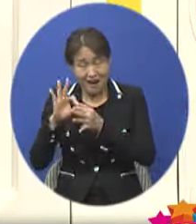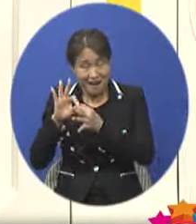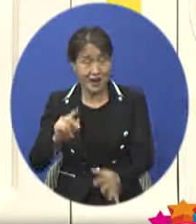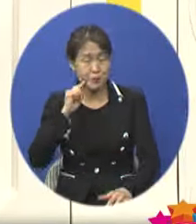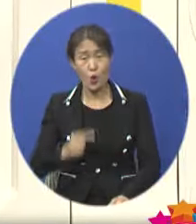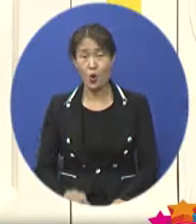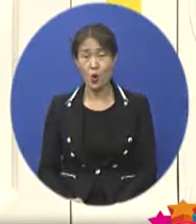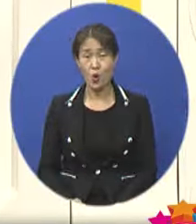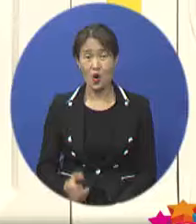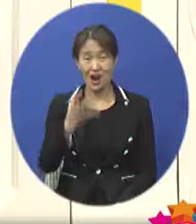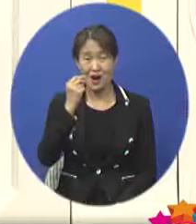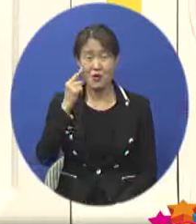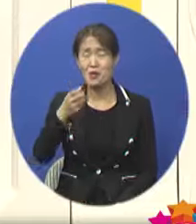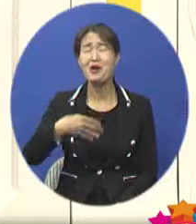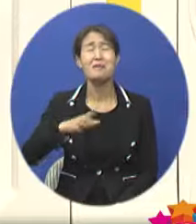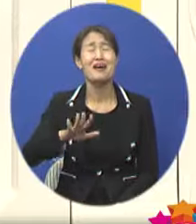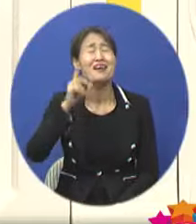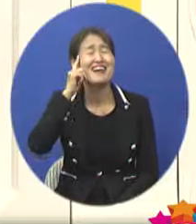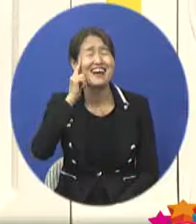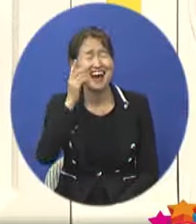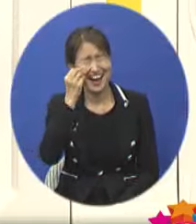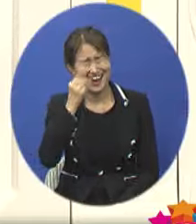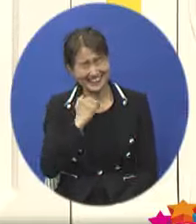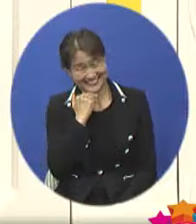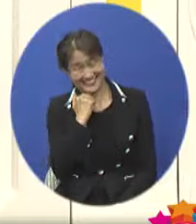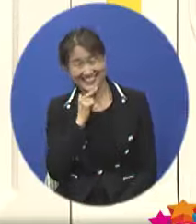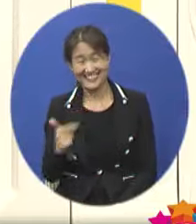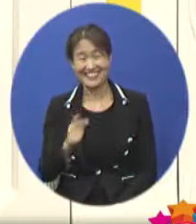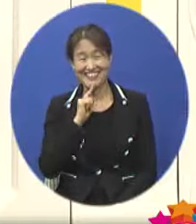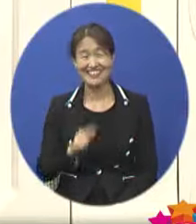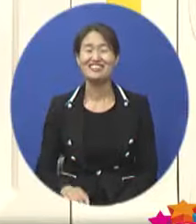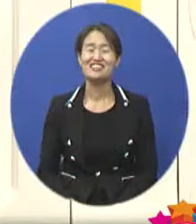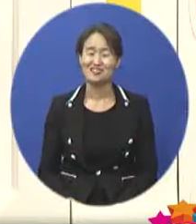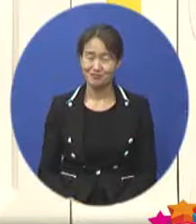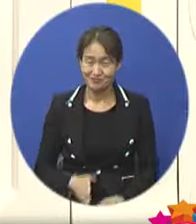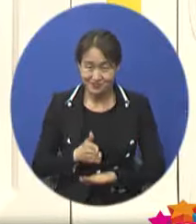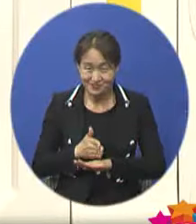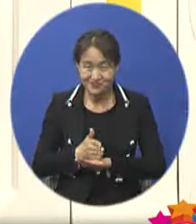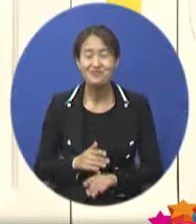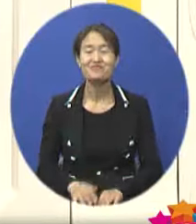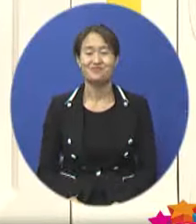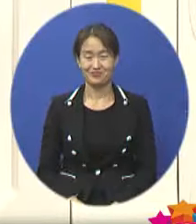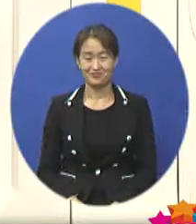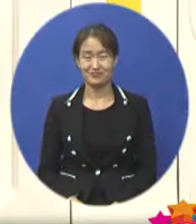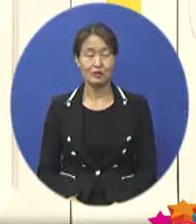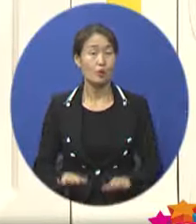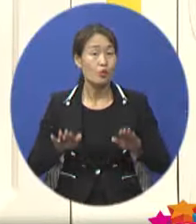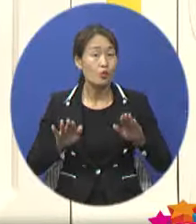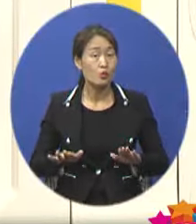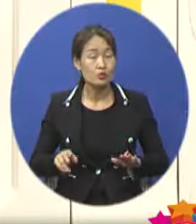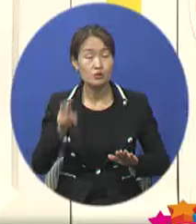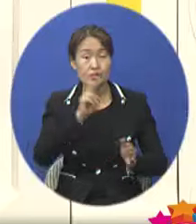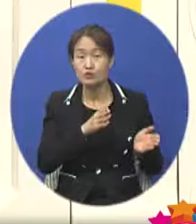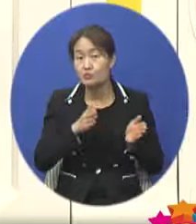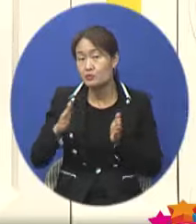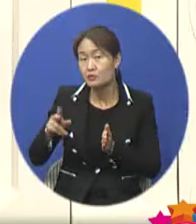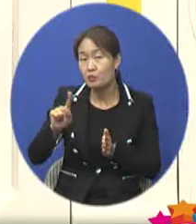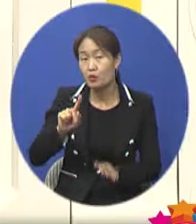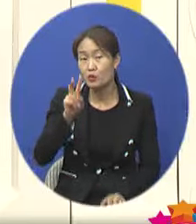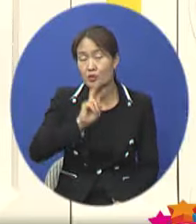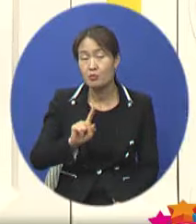아이고, 그 얘기가 왜 안 나오나 했어요. 기다렸어요. 예. 감사합니다. 예. 아니, 근데 오늘 준비하신 노래는 어떤